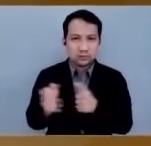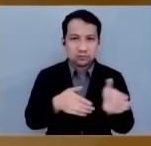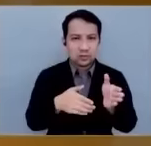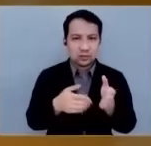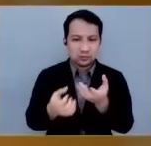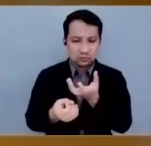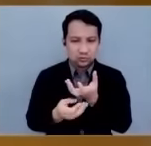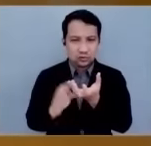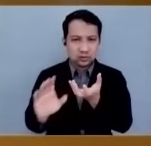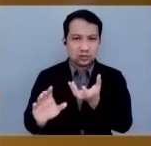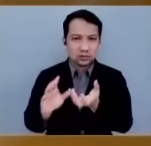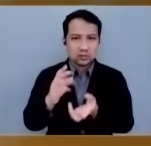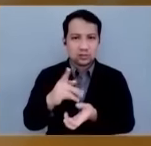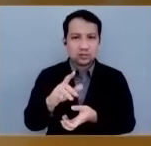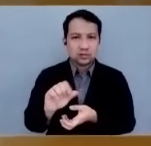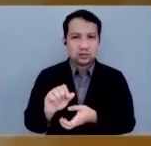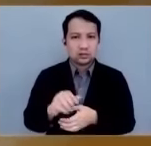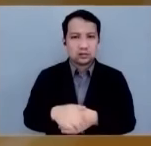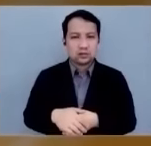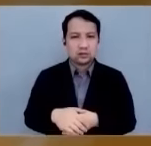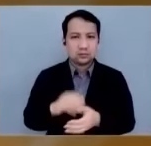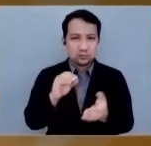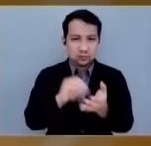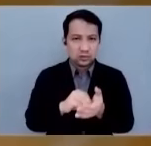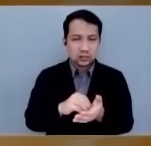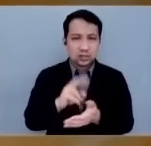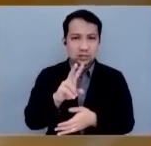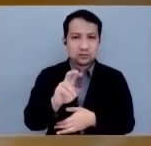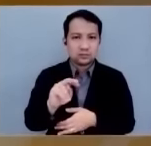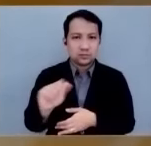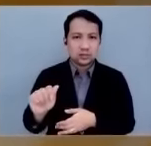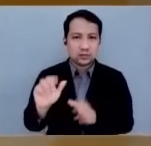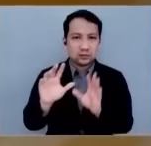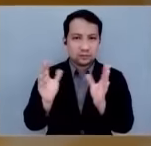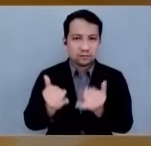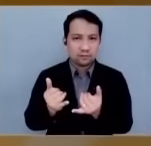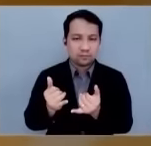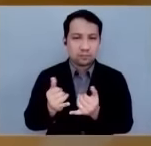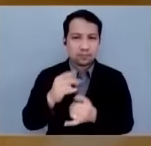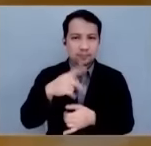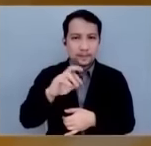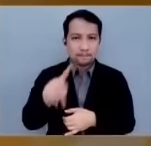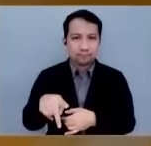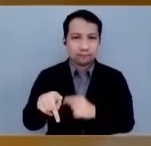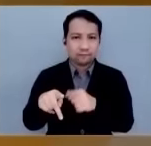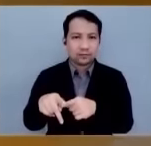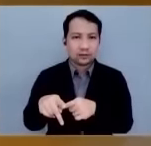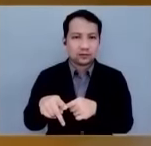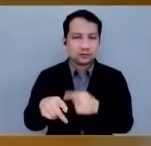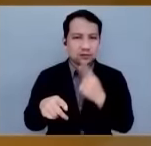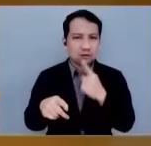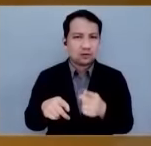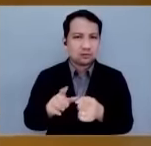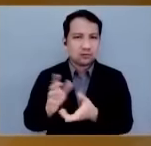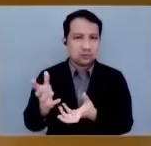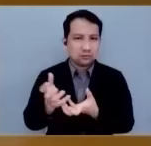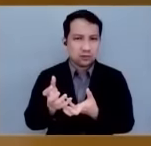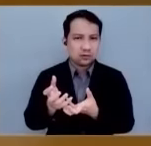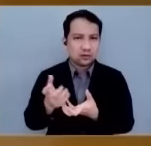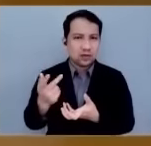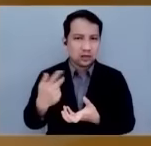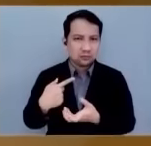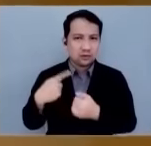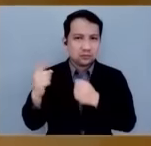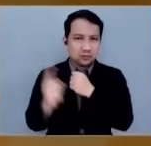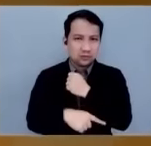Kilua. Nagpa-blotter na si Vina sa kanilang barangay at sa PNP. Sisiguraduhin daw niyang may mananagot